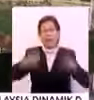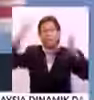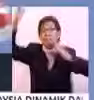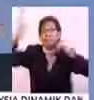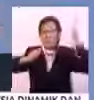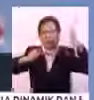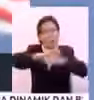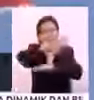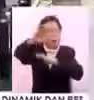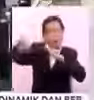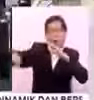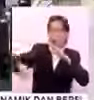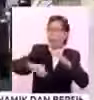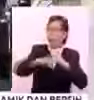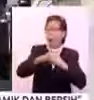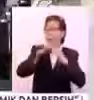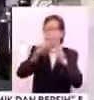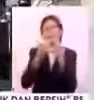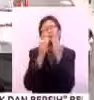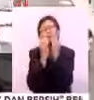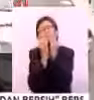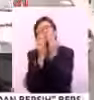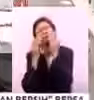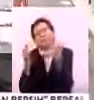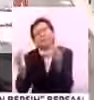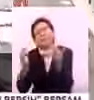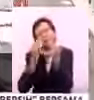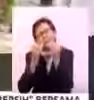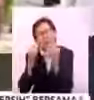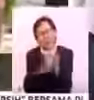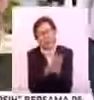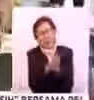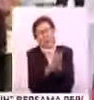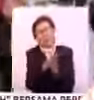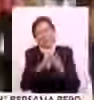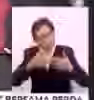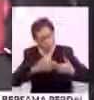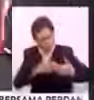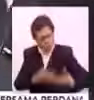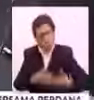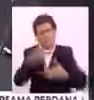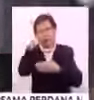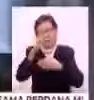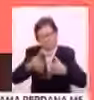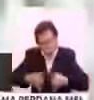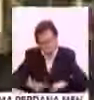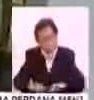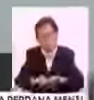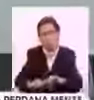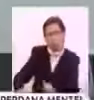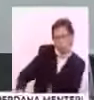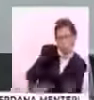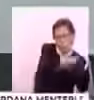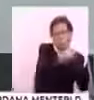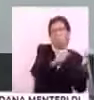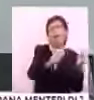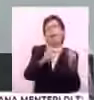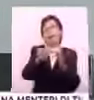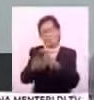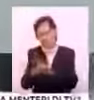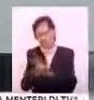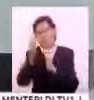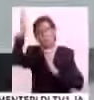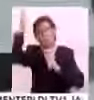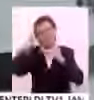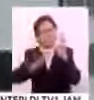Malaysia, keseluruhannya harus bersyukur dengan usaha dan komitmen berterusan kerajaan memerangi rasuah. Malaysia kini